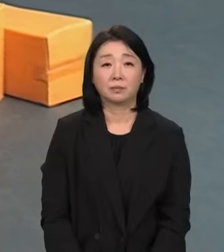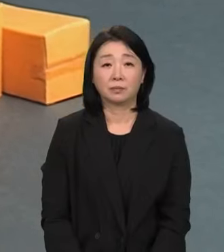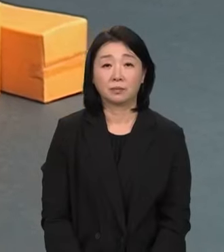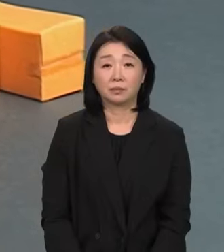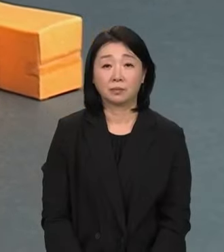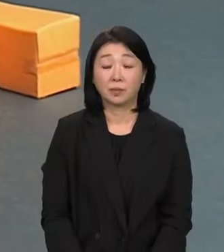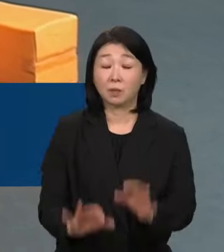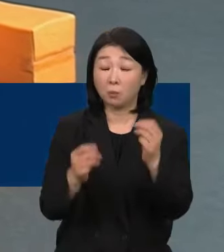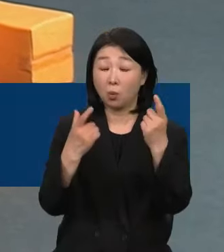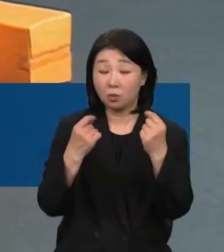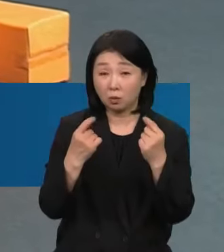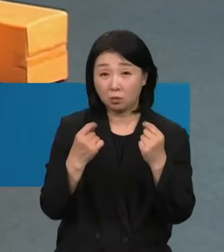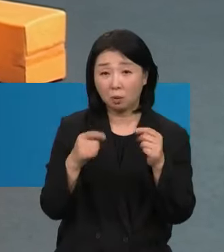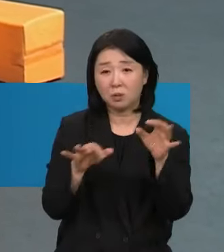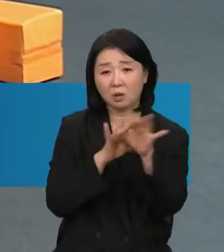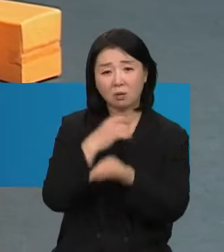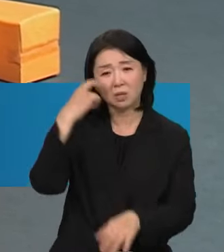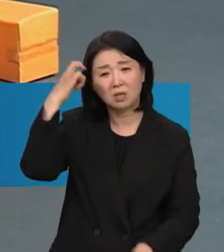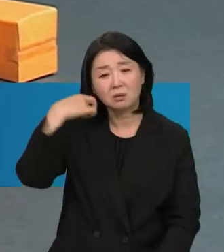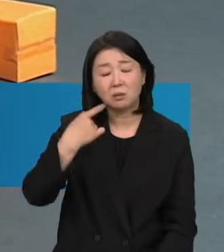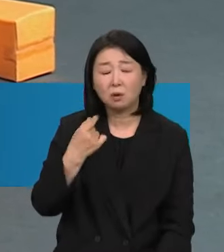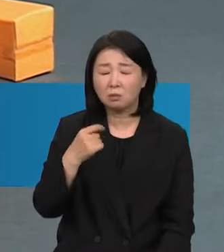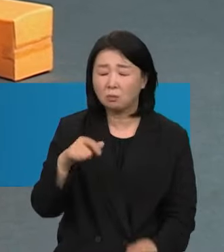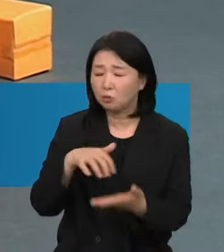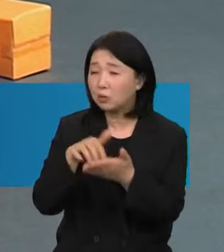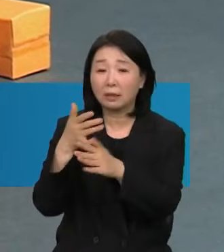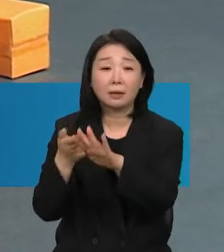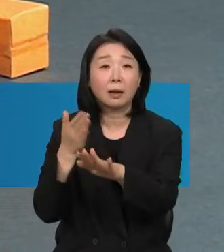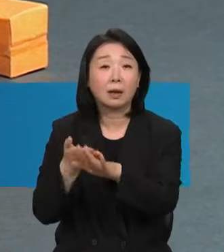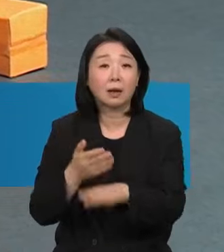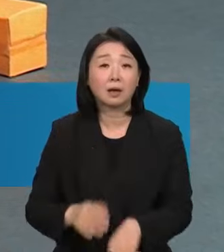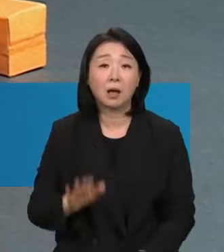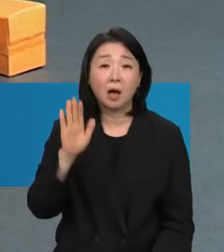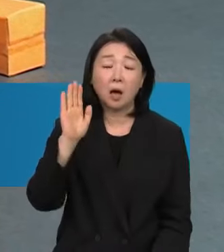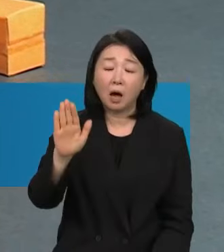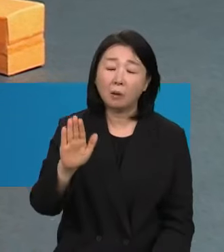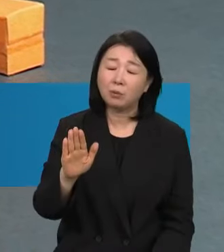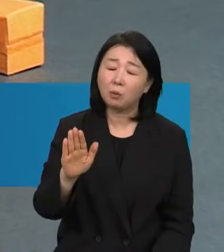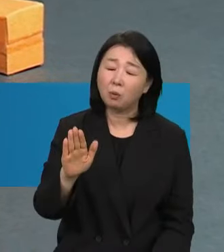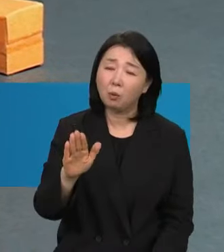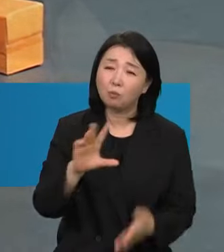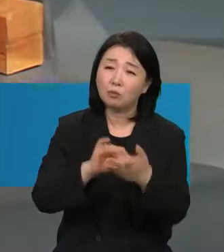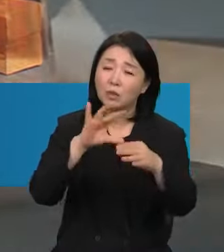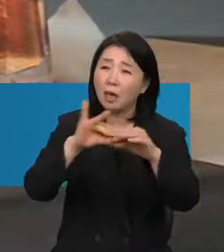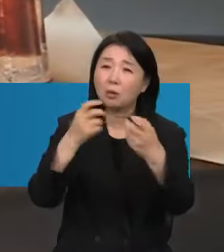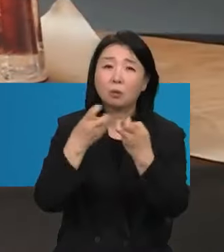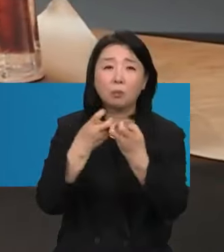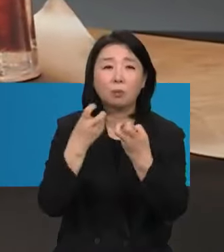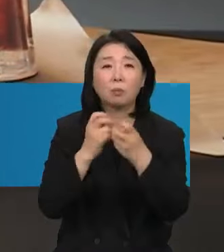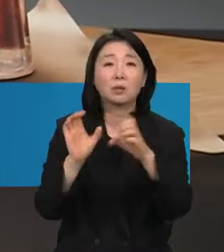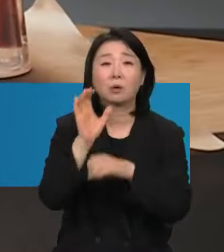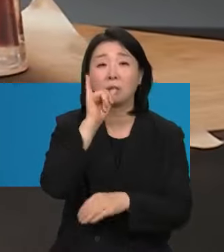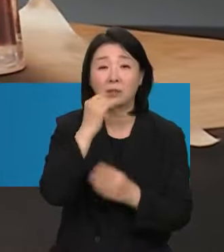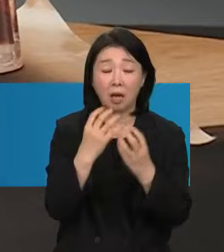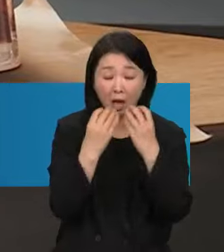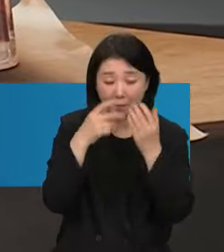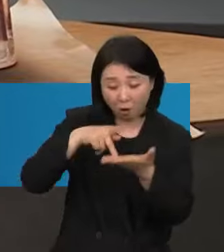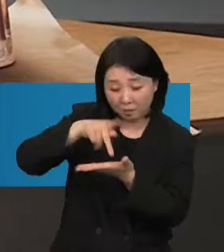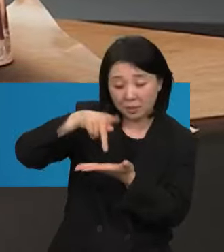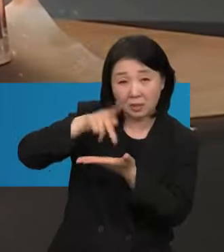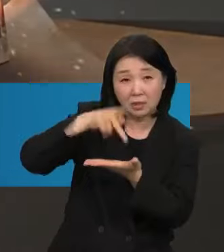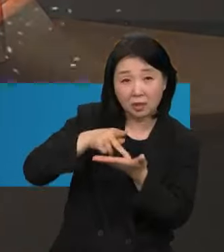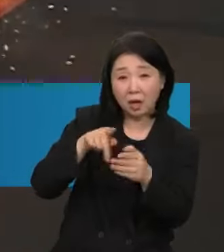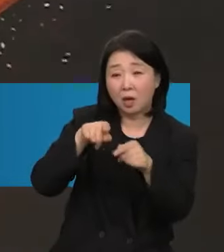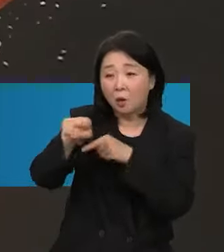보신 것처럼 체감 경기가 숫자를 따라가지 못하고 있는데 앞으로 넘어야 할 사이 더 있습니다 햄버거 피자